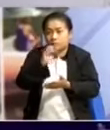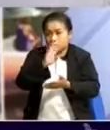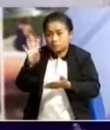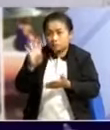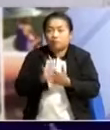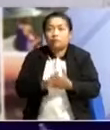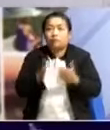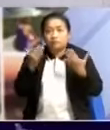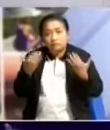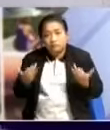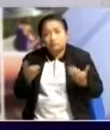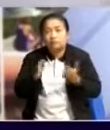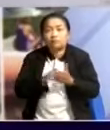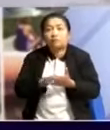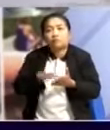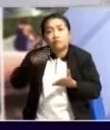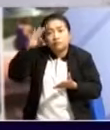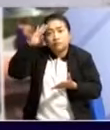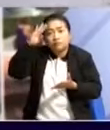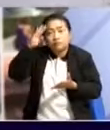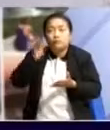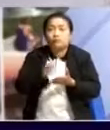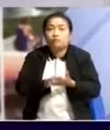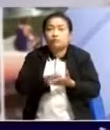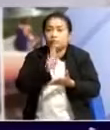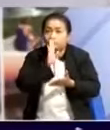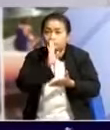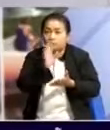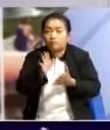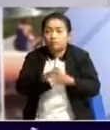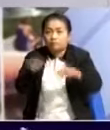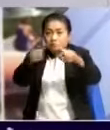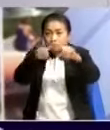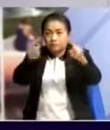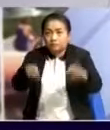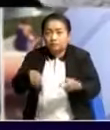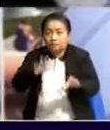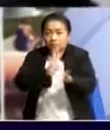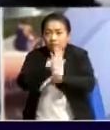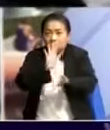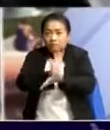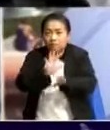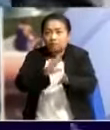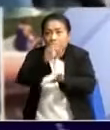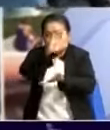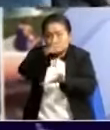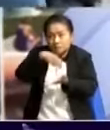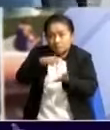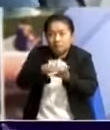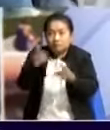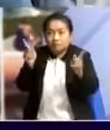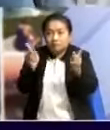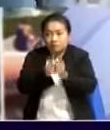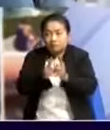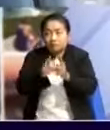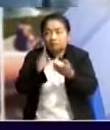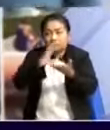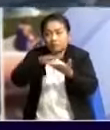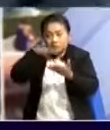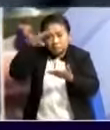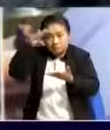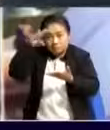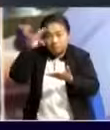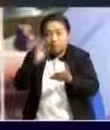จก็อยู่ระหว่างการออกหมายเรียกนะคะแล้วก็สอบปากคำผู้เสียหายรวมถึงการรวบรวมเอกสารต่างๆที่เกี่ยวข้องค่ะเส้นทางทางการ